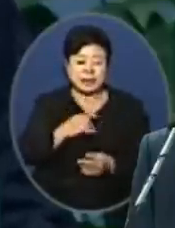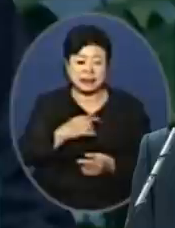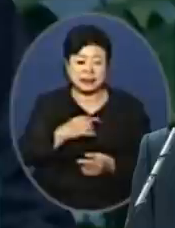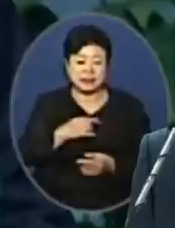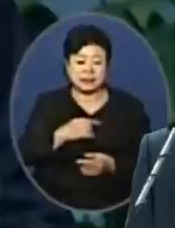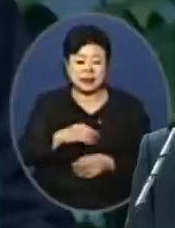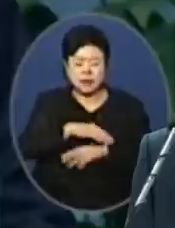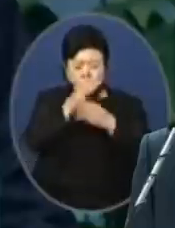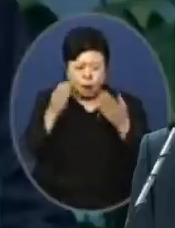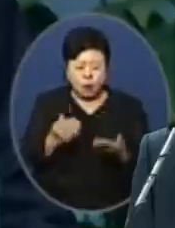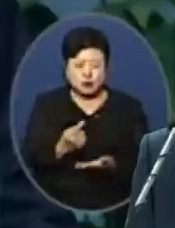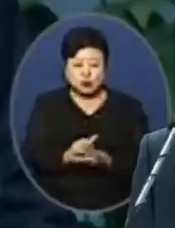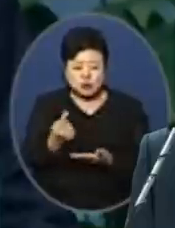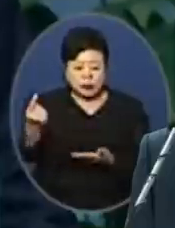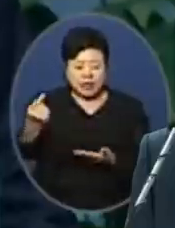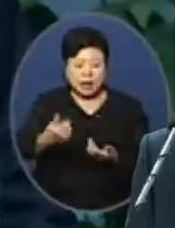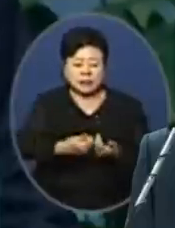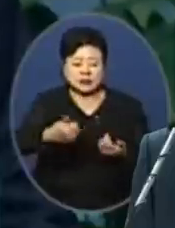그들은 때를 지어서